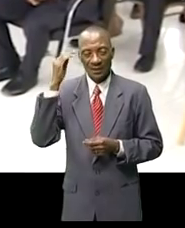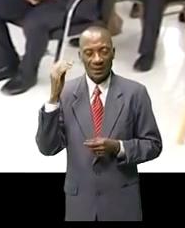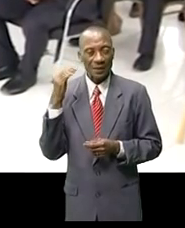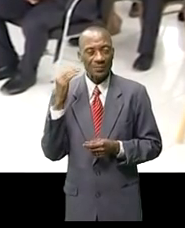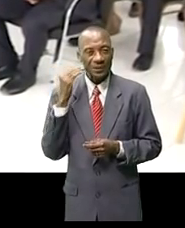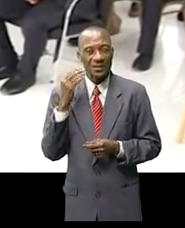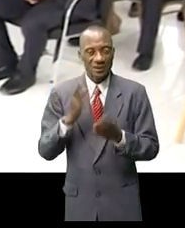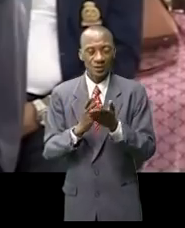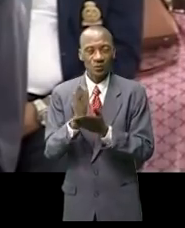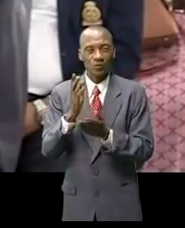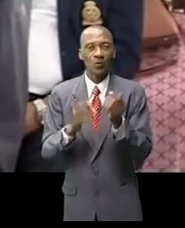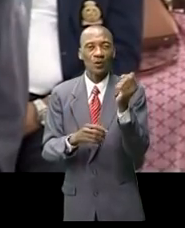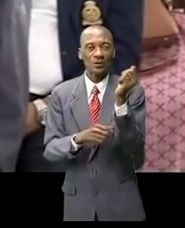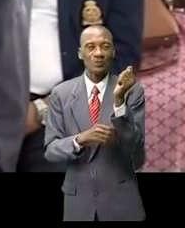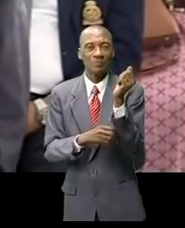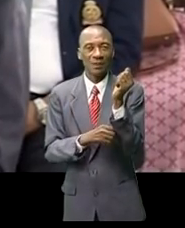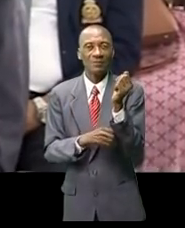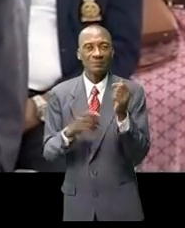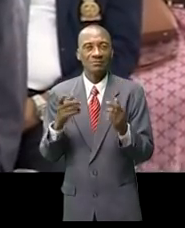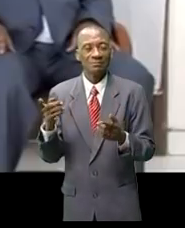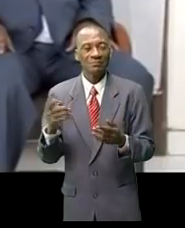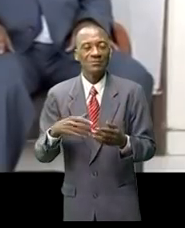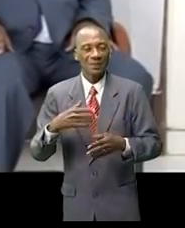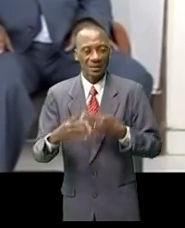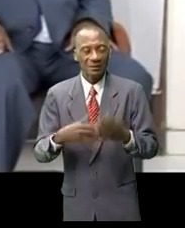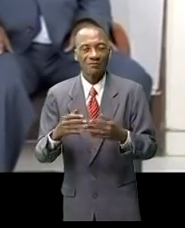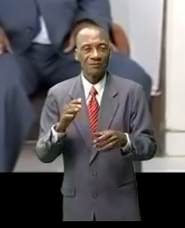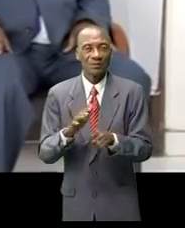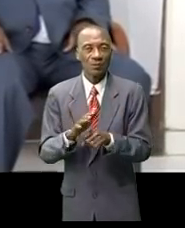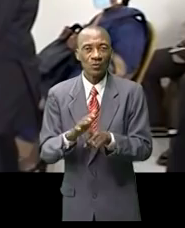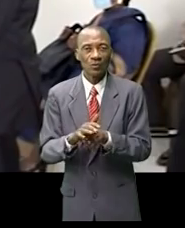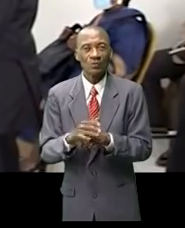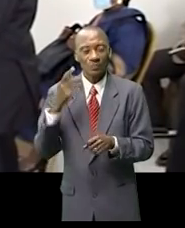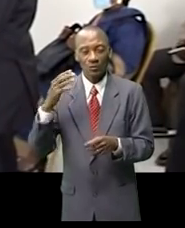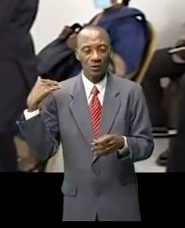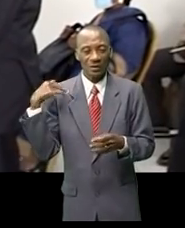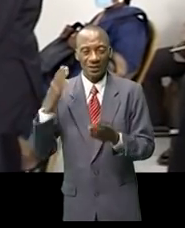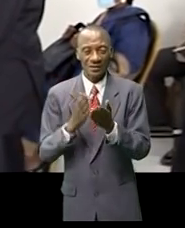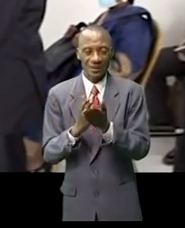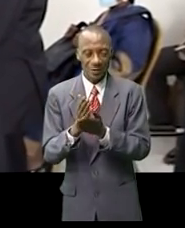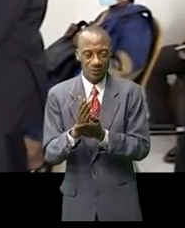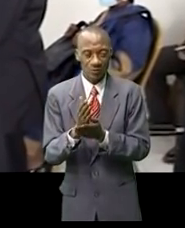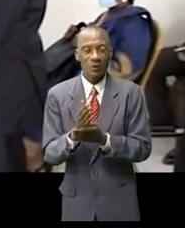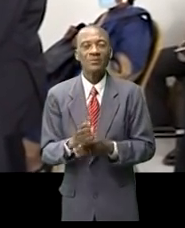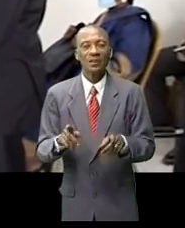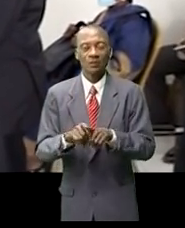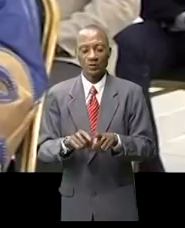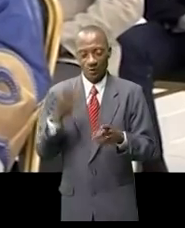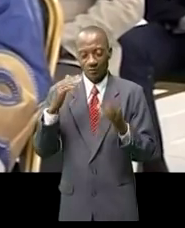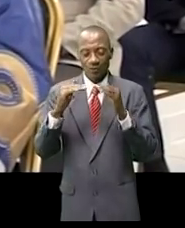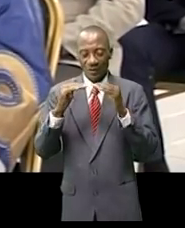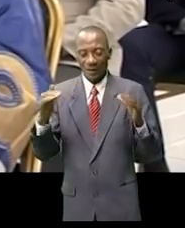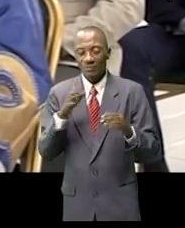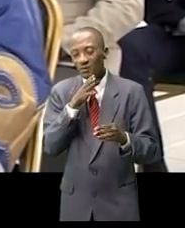humains honoraire a toujours œuvré pour l'application de l'état de droit et l'instauration de la paix durable dans toute